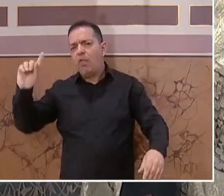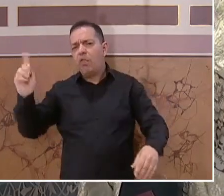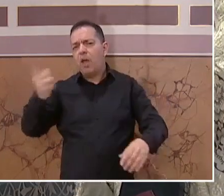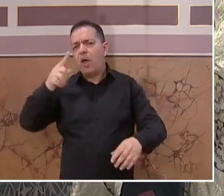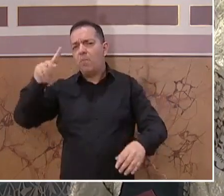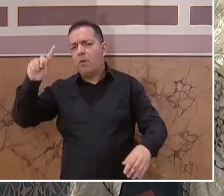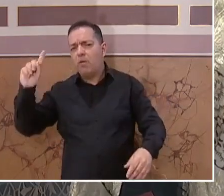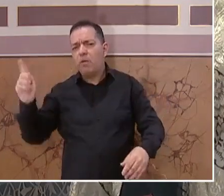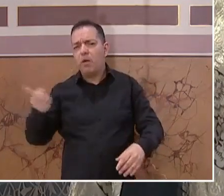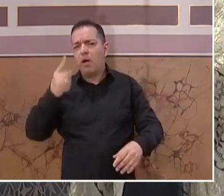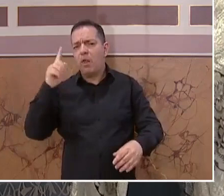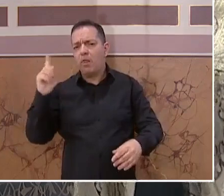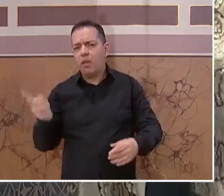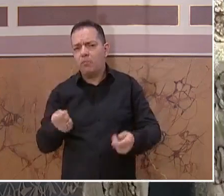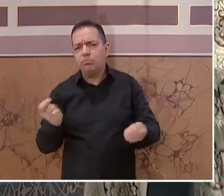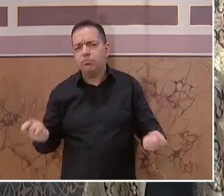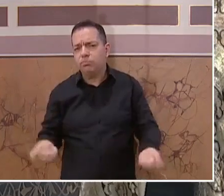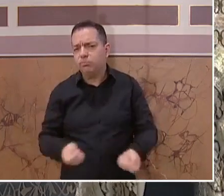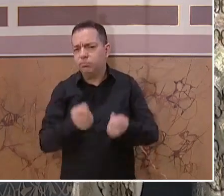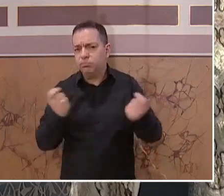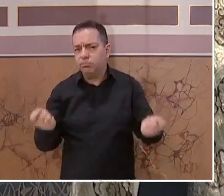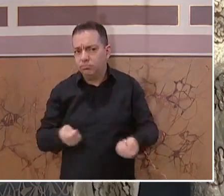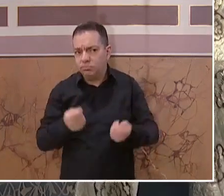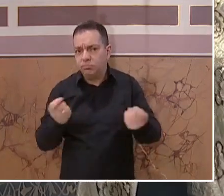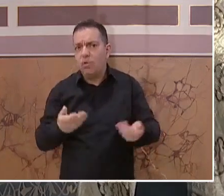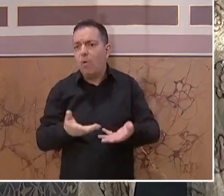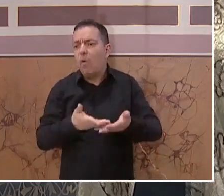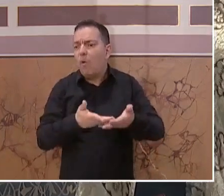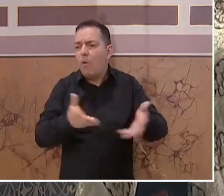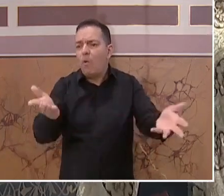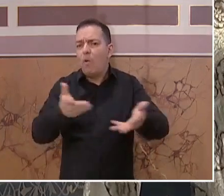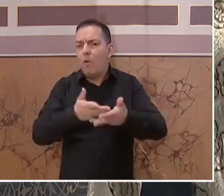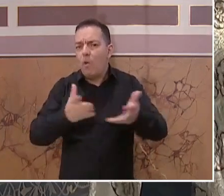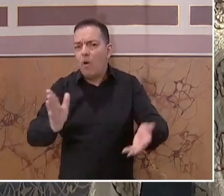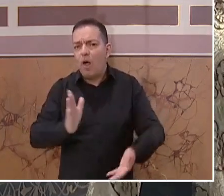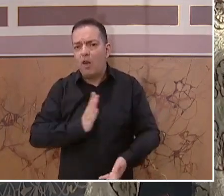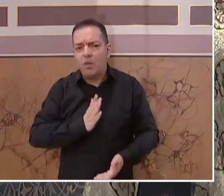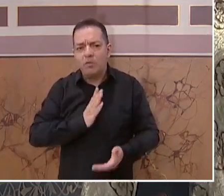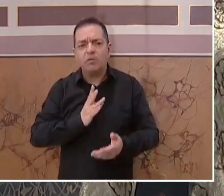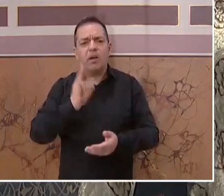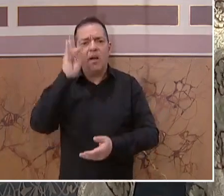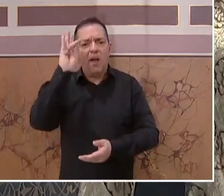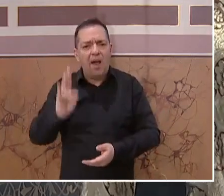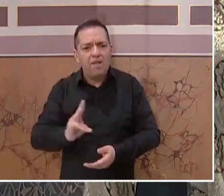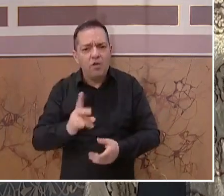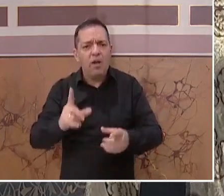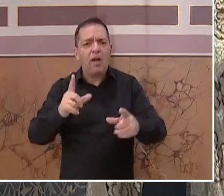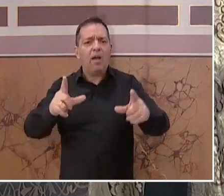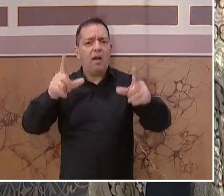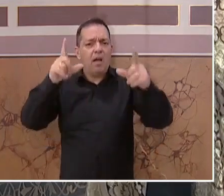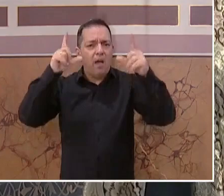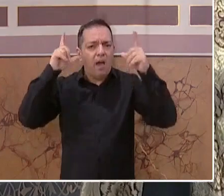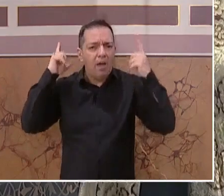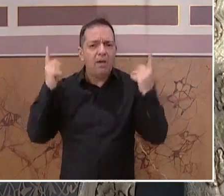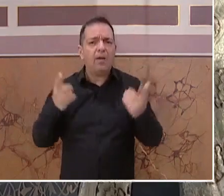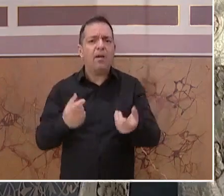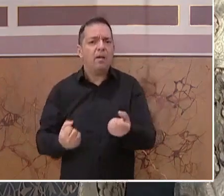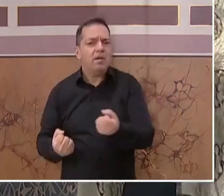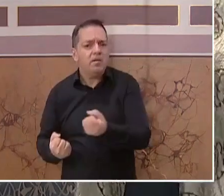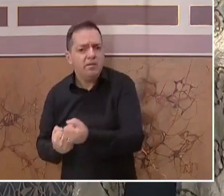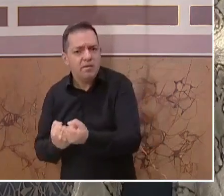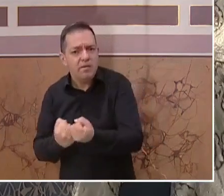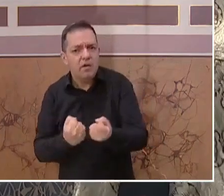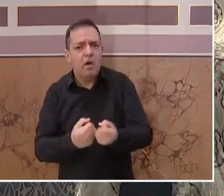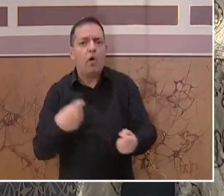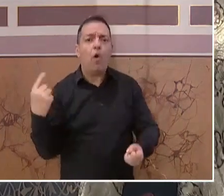της Παναγίας, προς αγιασμόν, ενίσχυση πνευματική και ευλογία πάντων